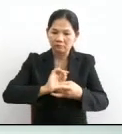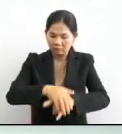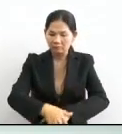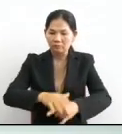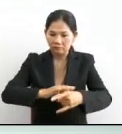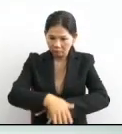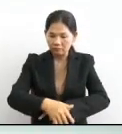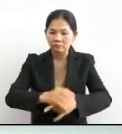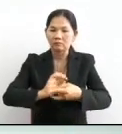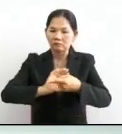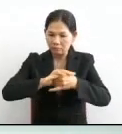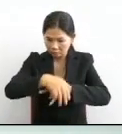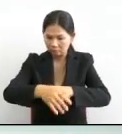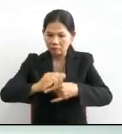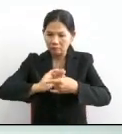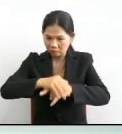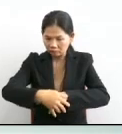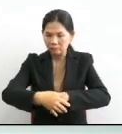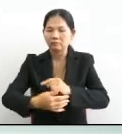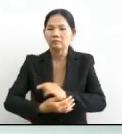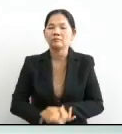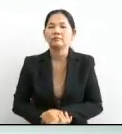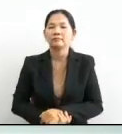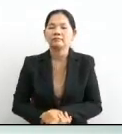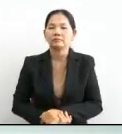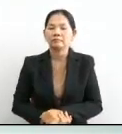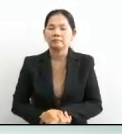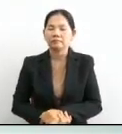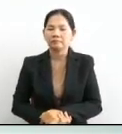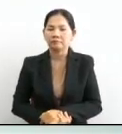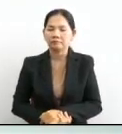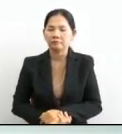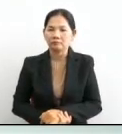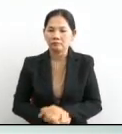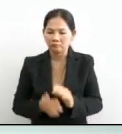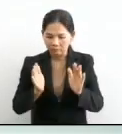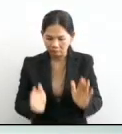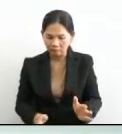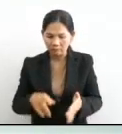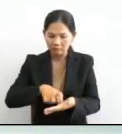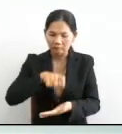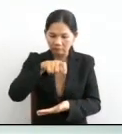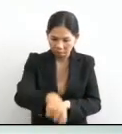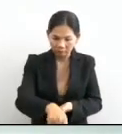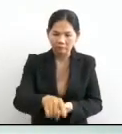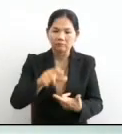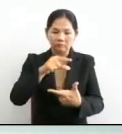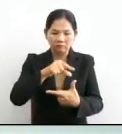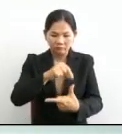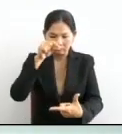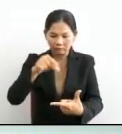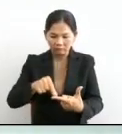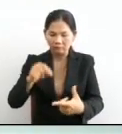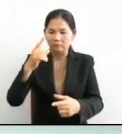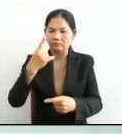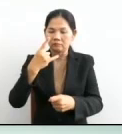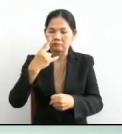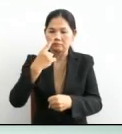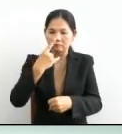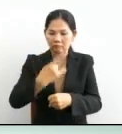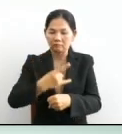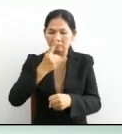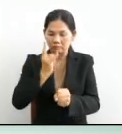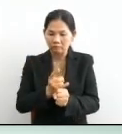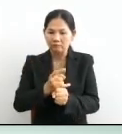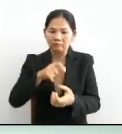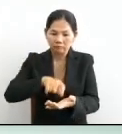chấm chấm con slide máu chà bàn chía chà cá sẽ có chừa rơ một rổ bó đâm